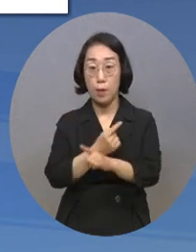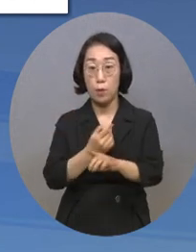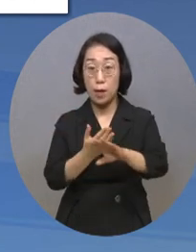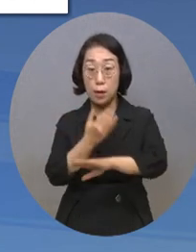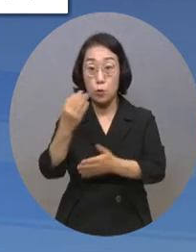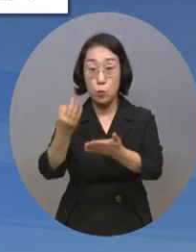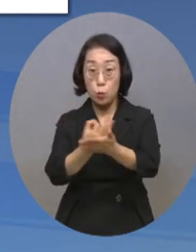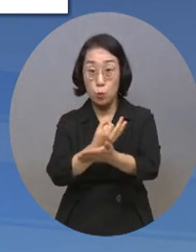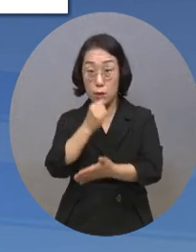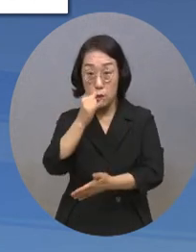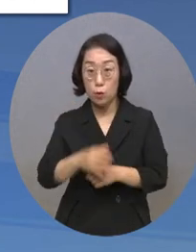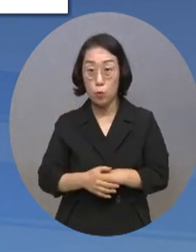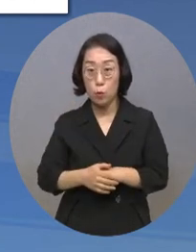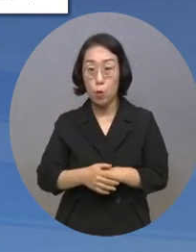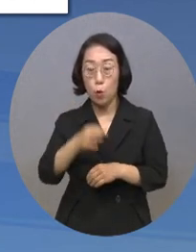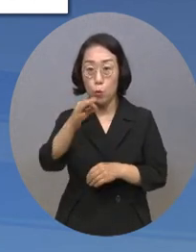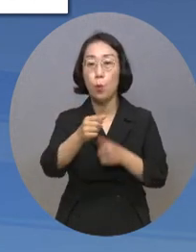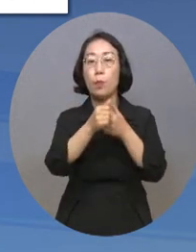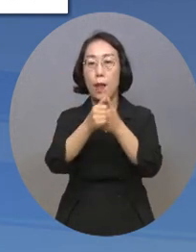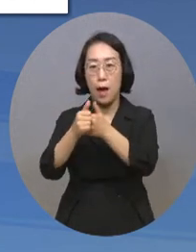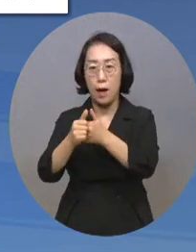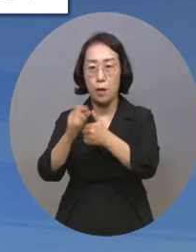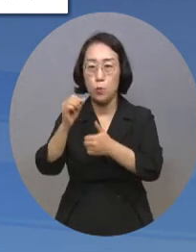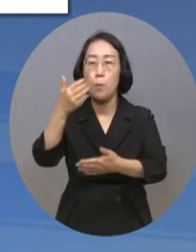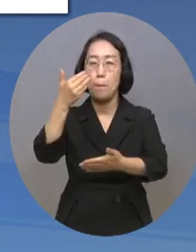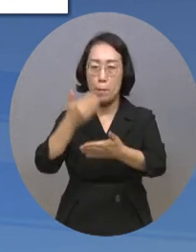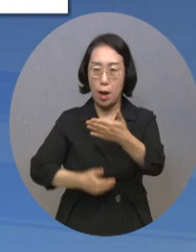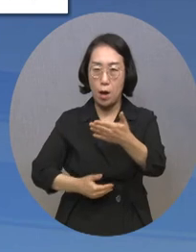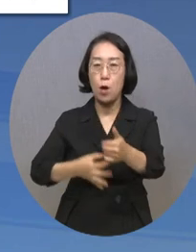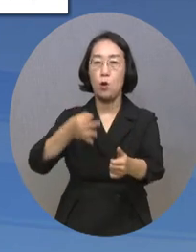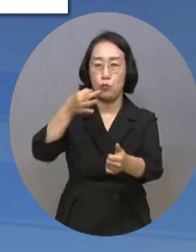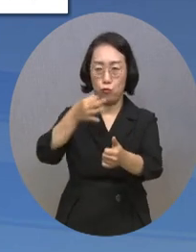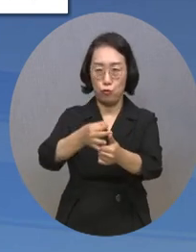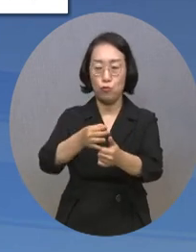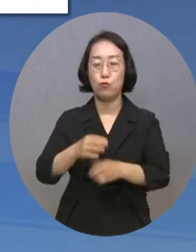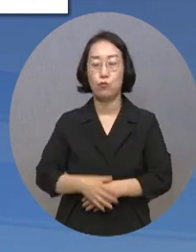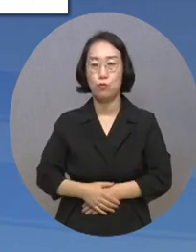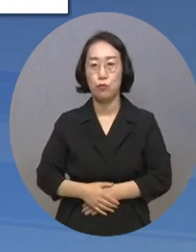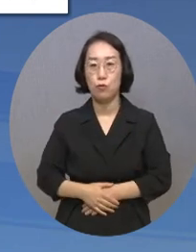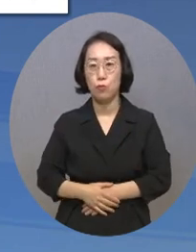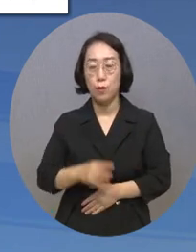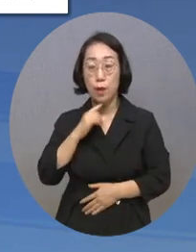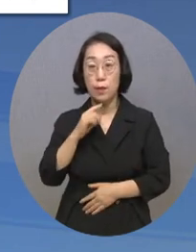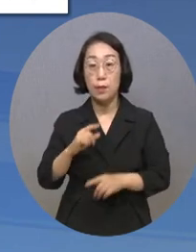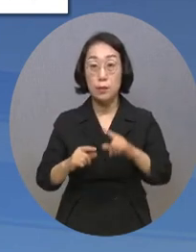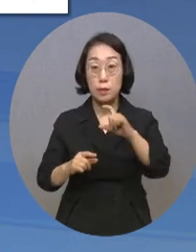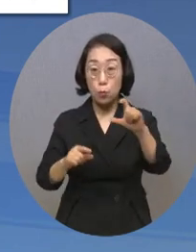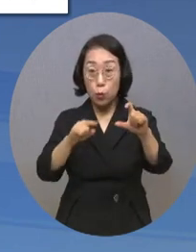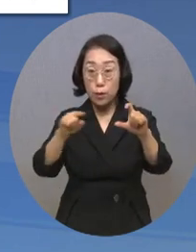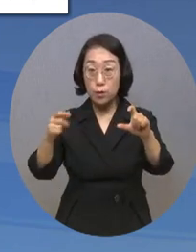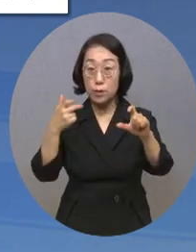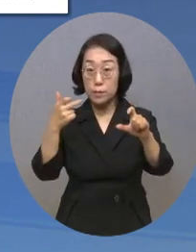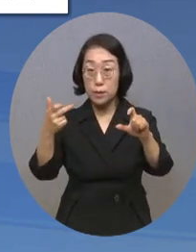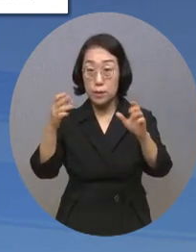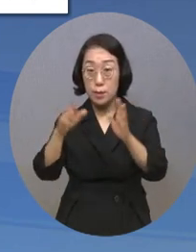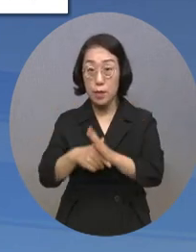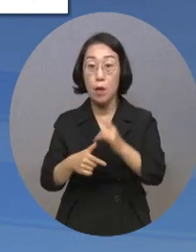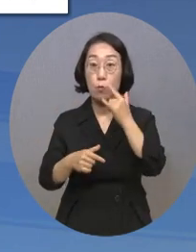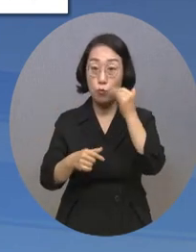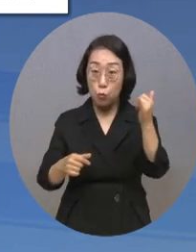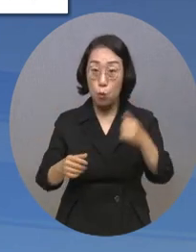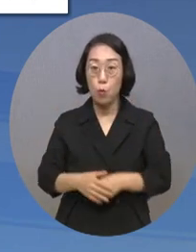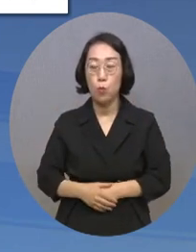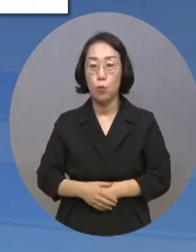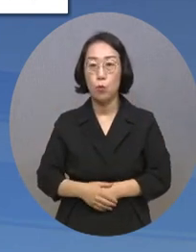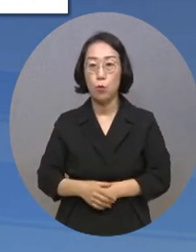발생한 경우 그 소득 수준에 따라 수당이 감액됩니다. 만 15세에서 17세 청소년 부모와 위기